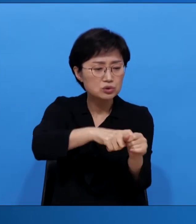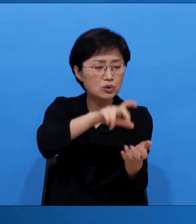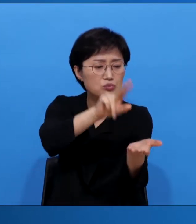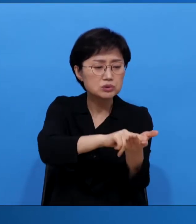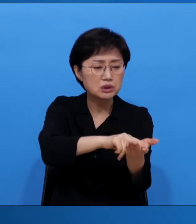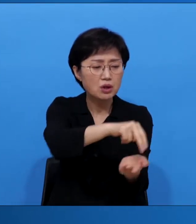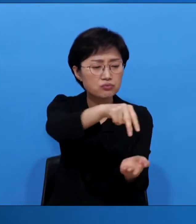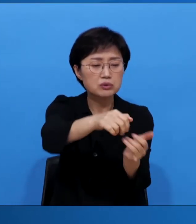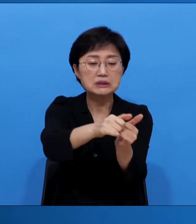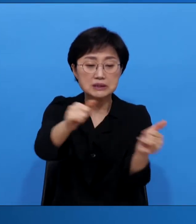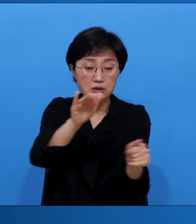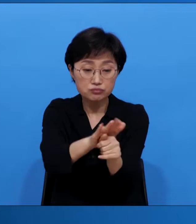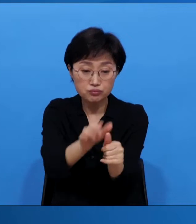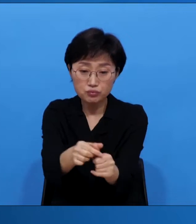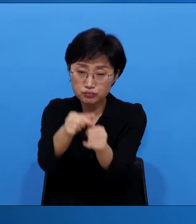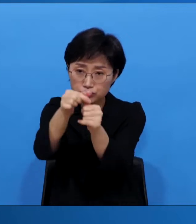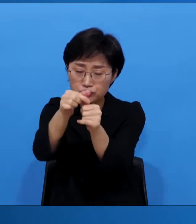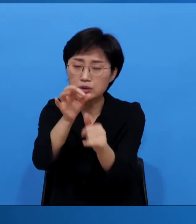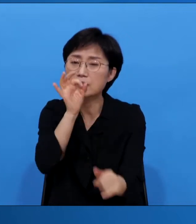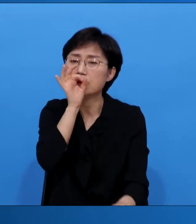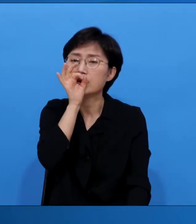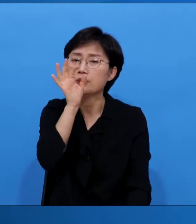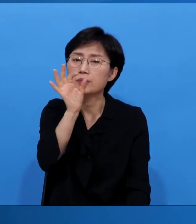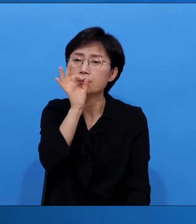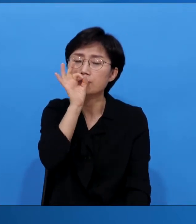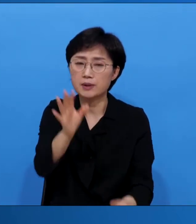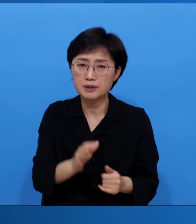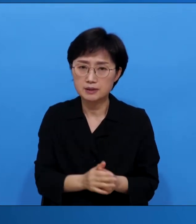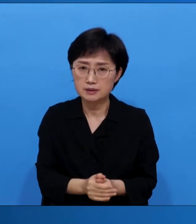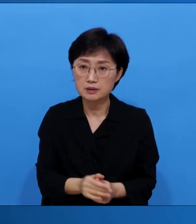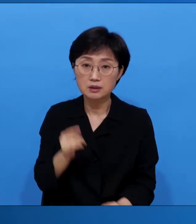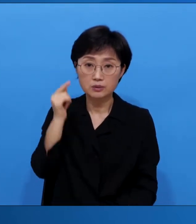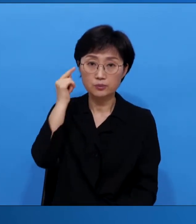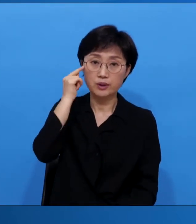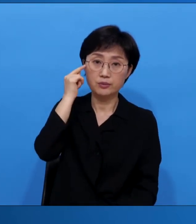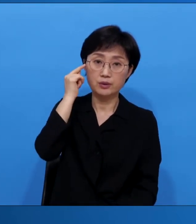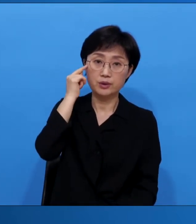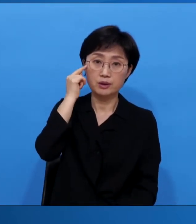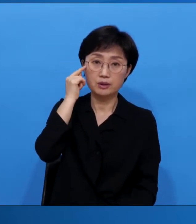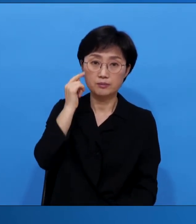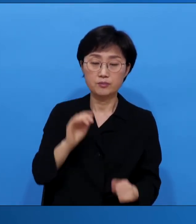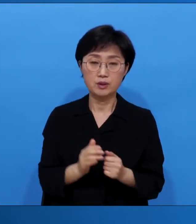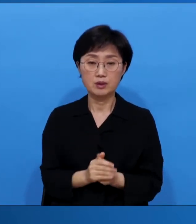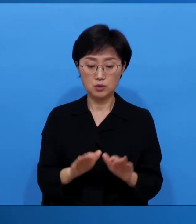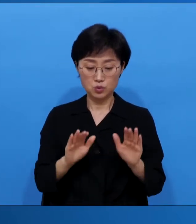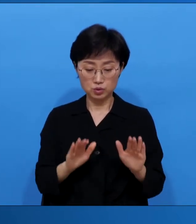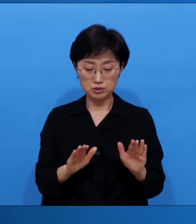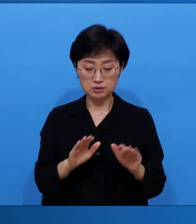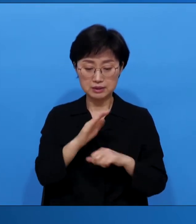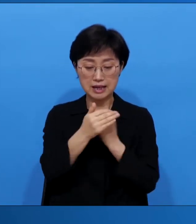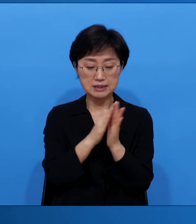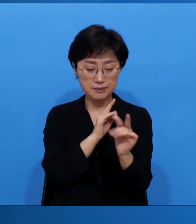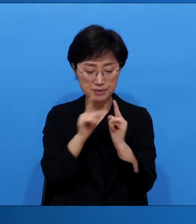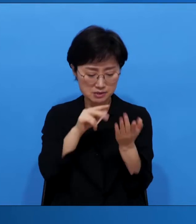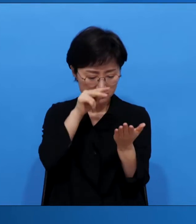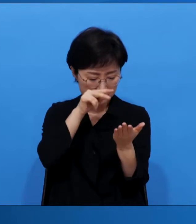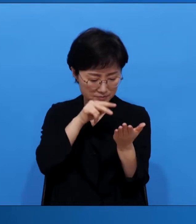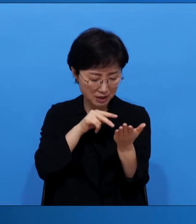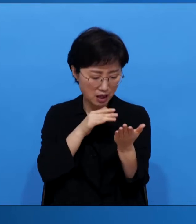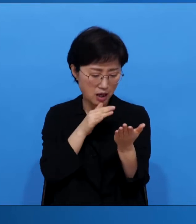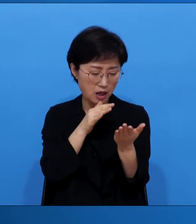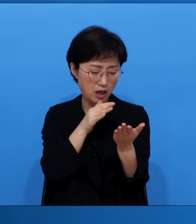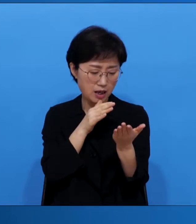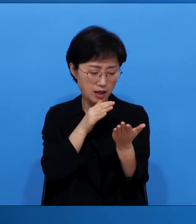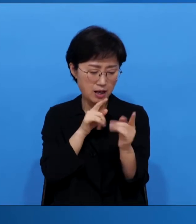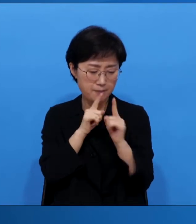U.S., but those churches cannot save the people there. 왜냐하면은 오늘 여러분에게 하나님의 말씀을 붙잡아야 되는 겁니다. Today,